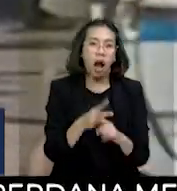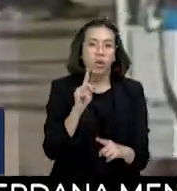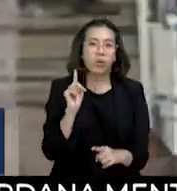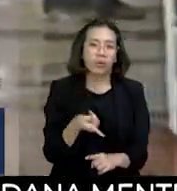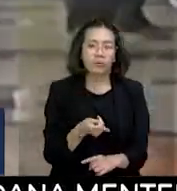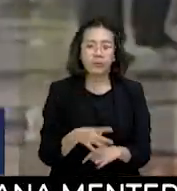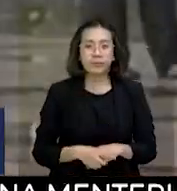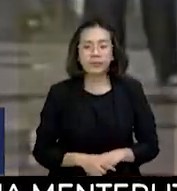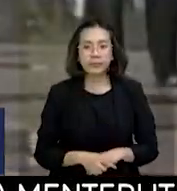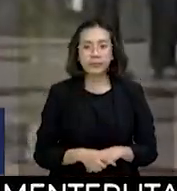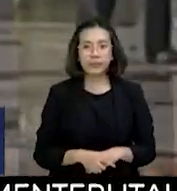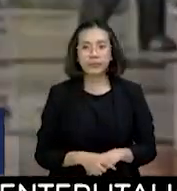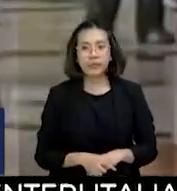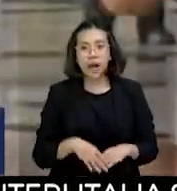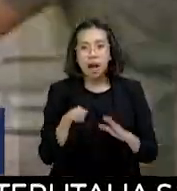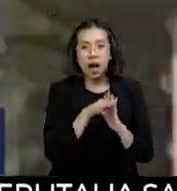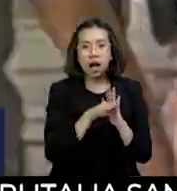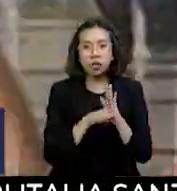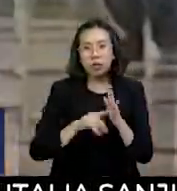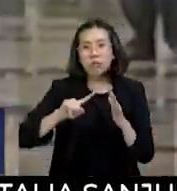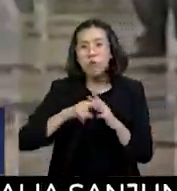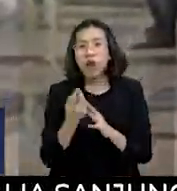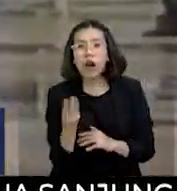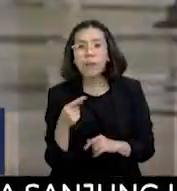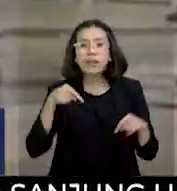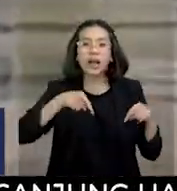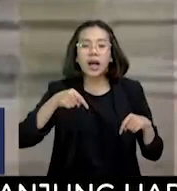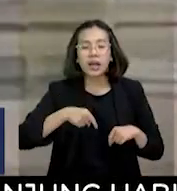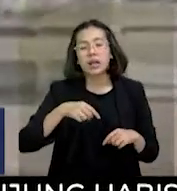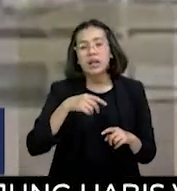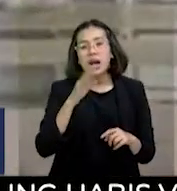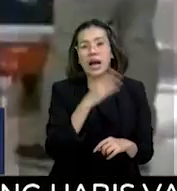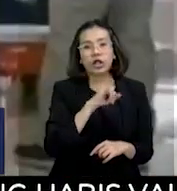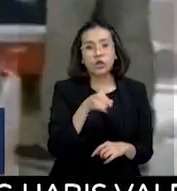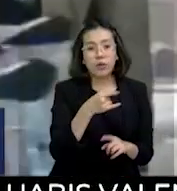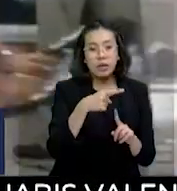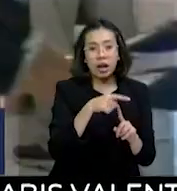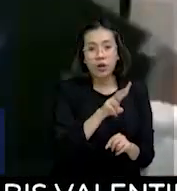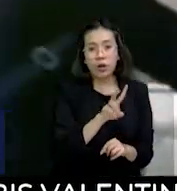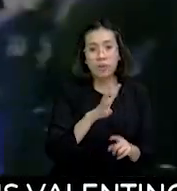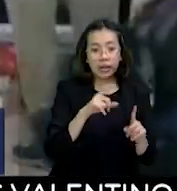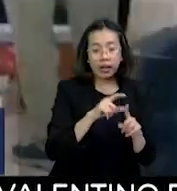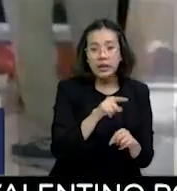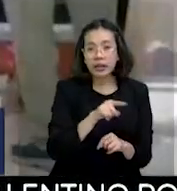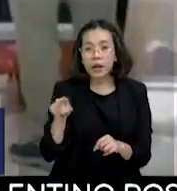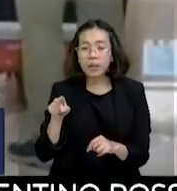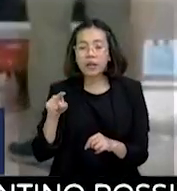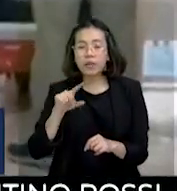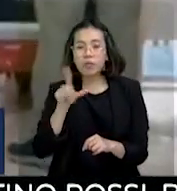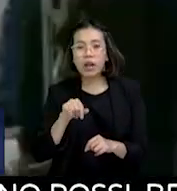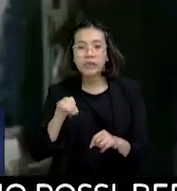kedua. Aturan ini diberlakukan mulai hari ini Jumat 24 Desember hingga 2 Januari